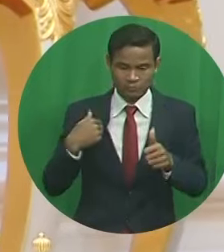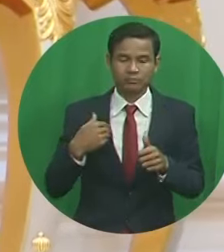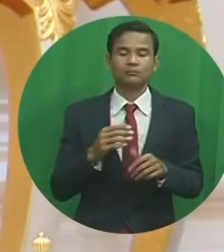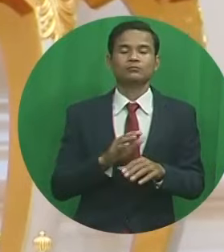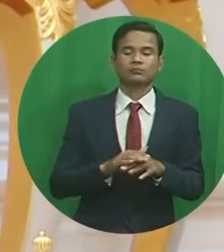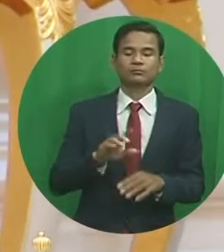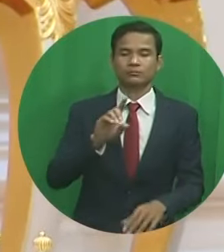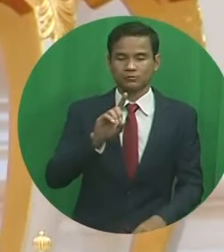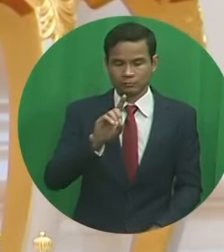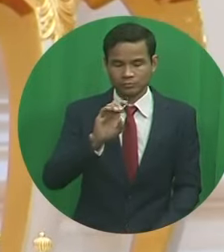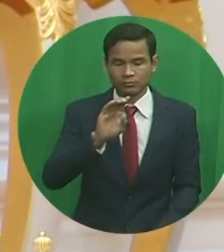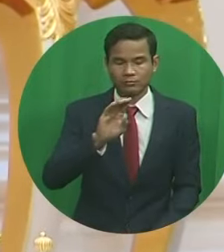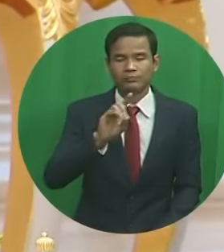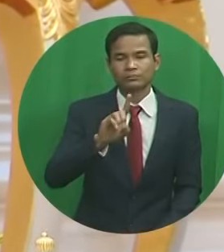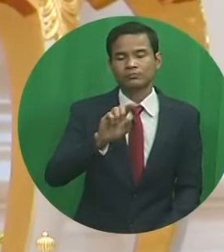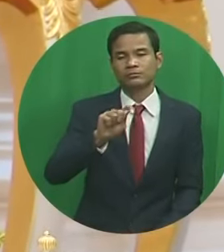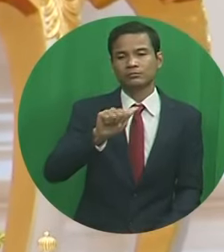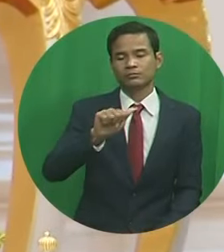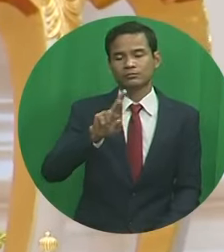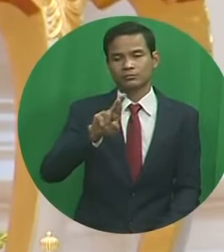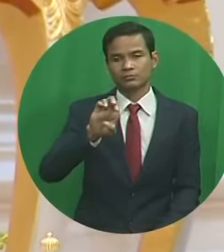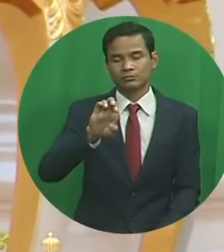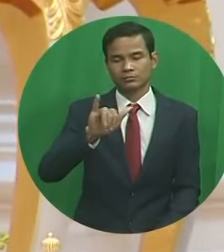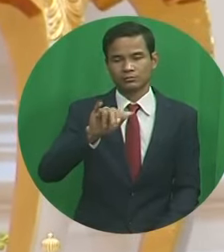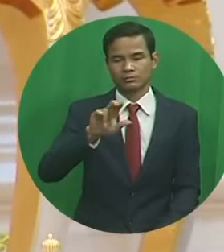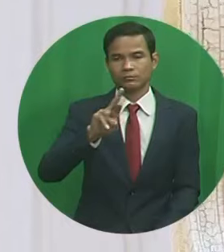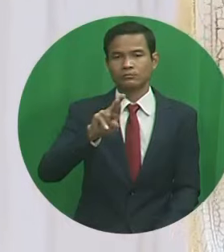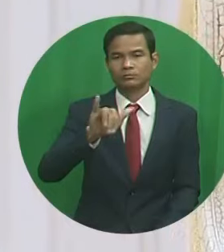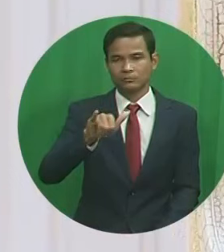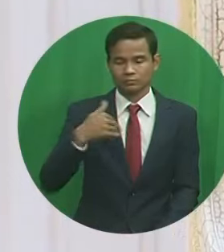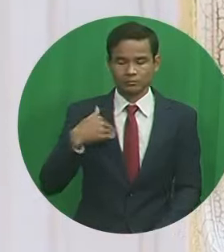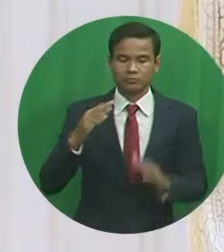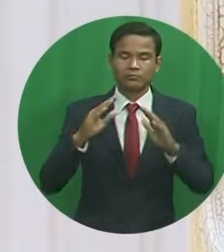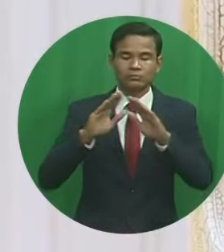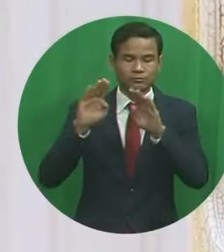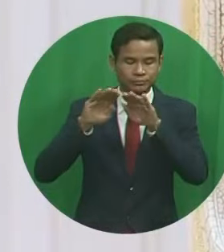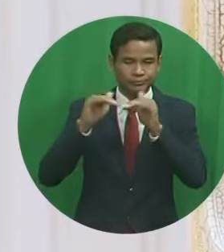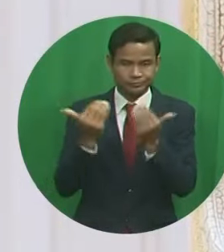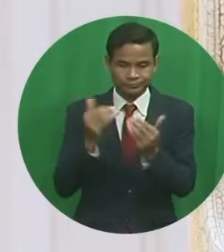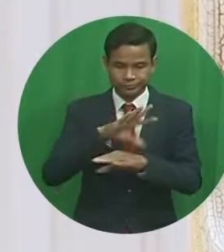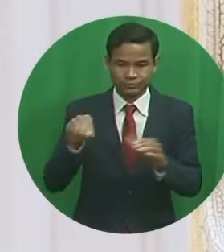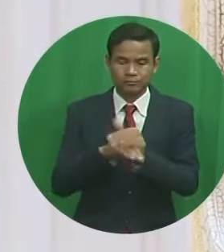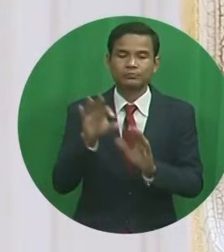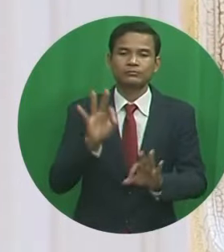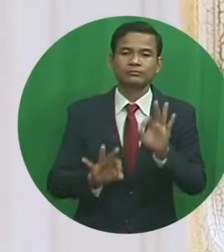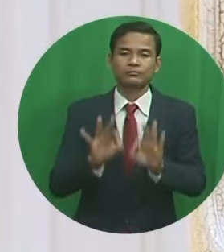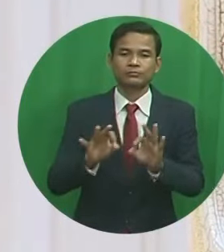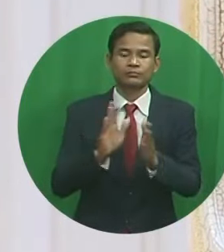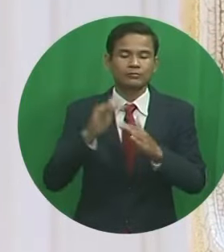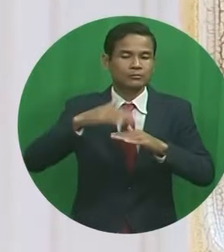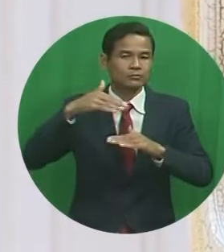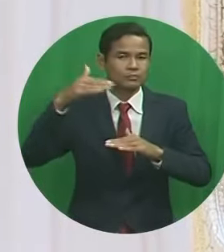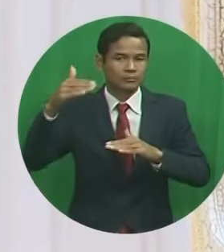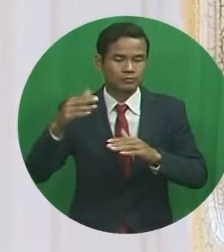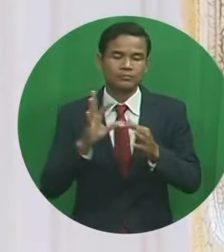អូបេតប៊ីនតារេសអាល់ដាហារីនិងគណៈប្រតិភូព្រមទាំងបានវិតម្លៃខ្ពស់ចំពោះភាពរីចម្រើ